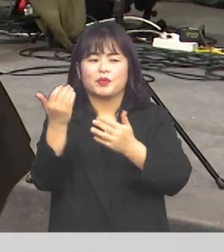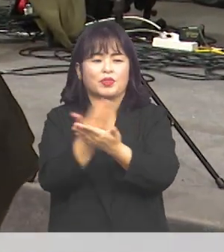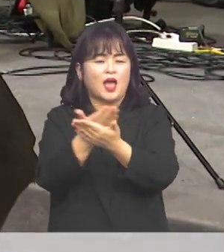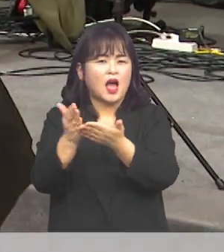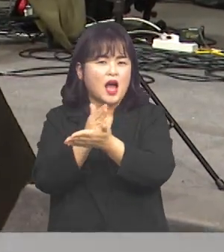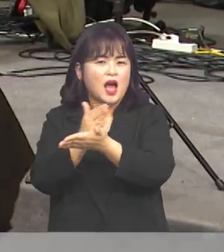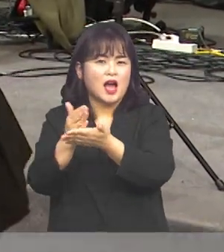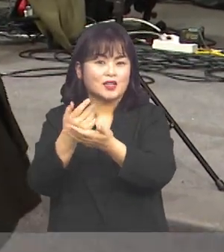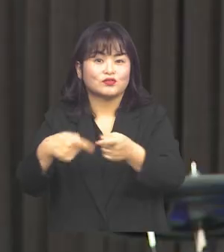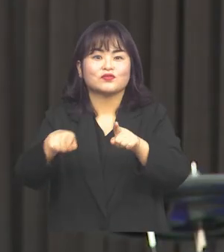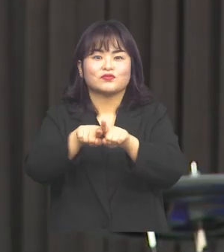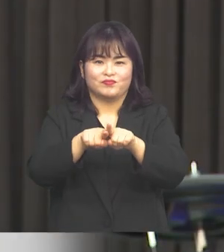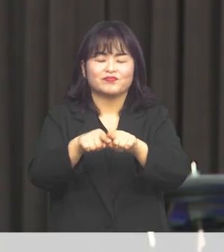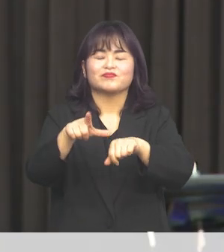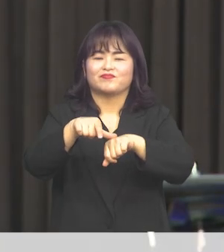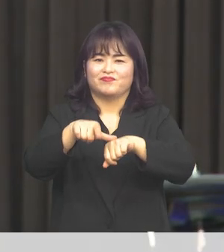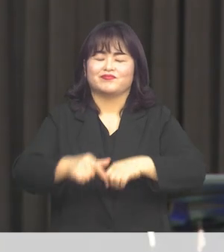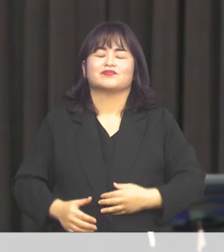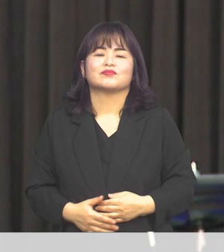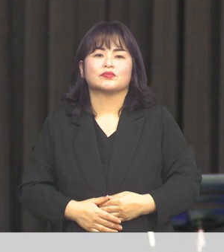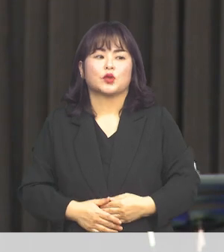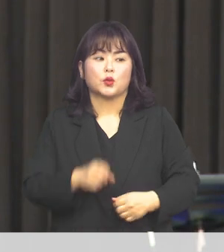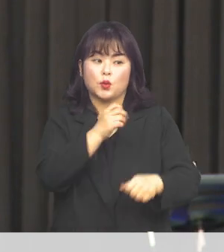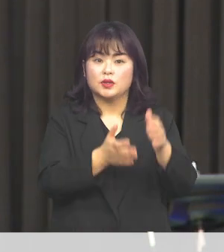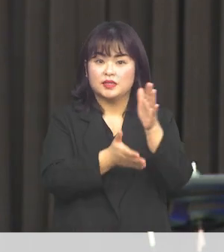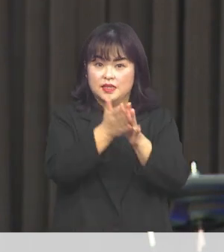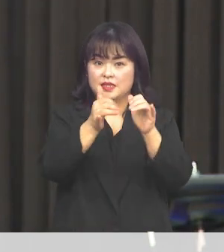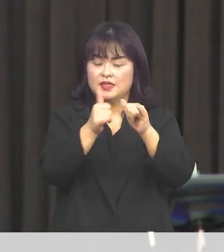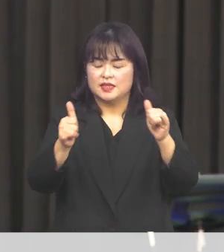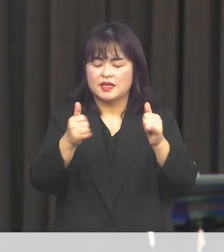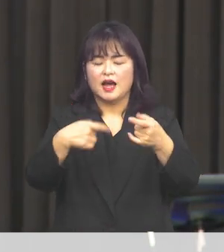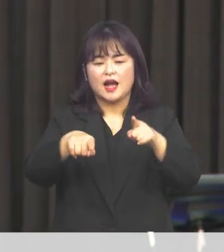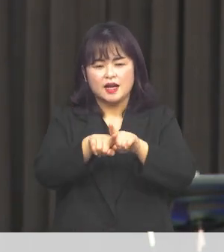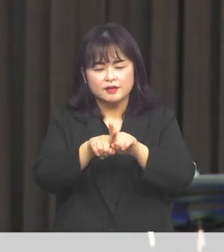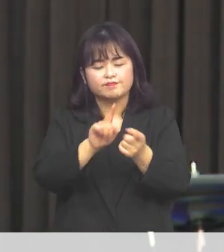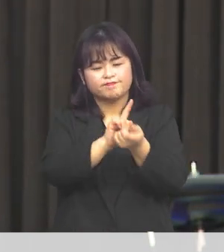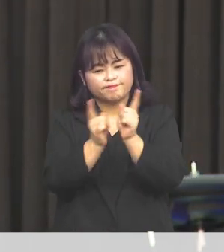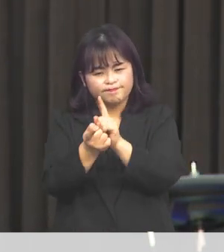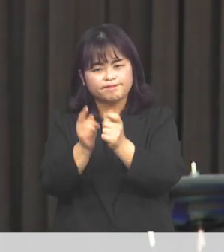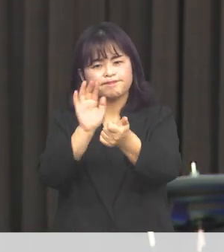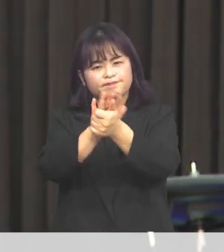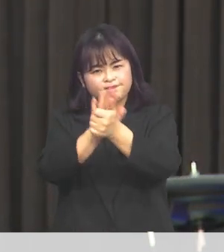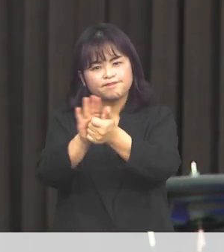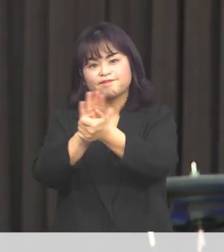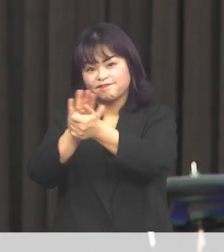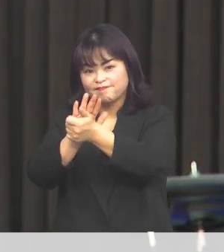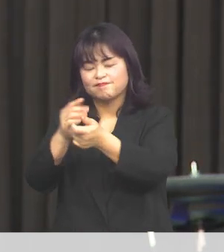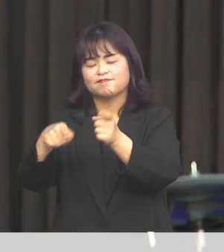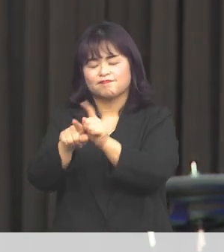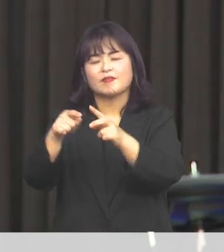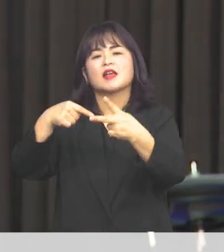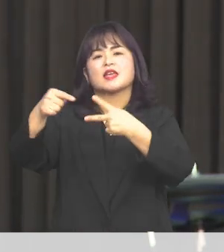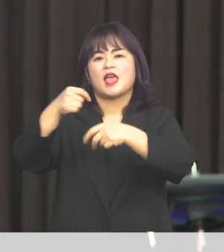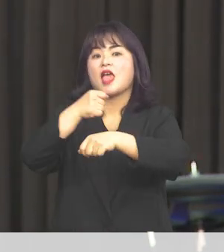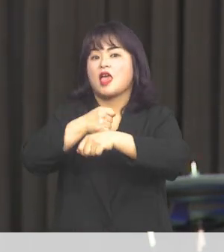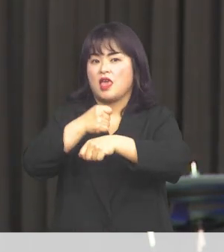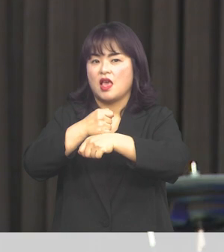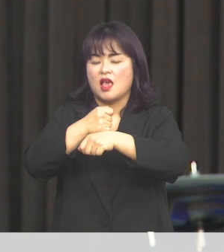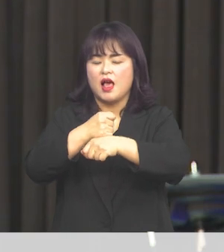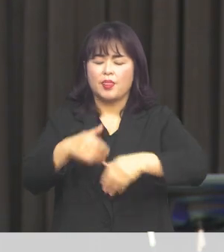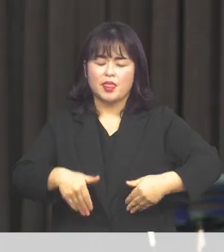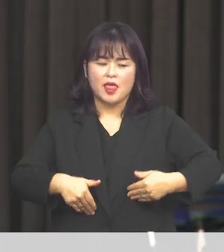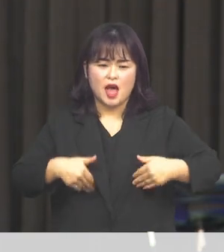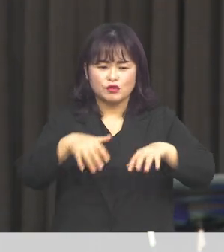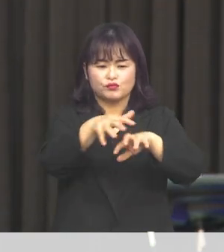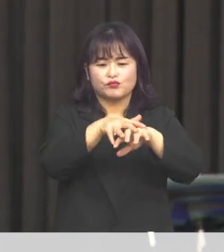시간이 이어졌습니다. 우리 용인 시민들이 서로 배려하면서 서로 이해하면서